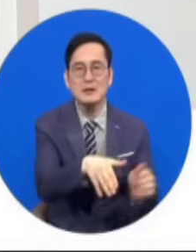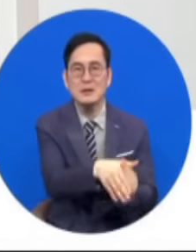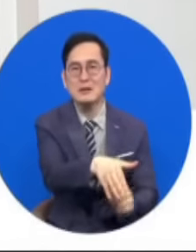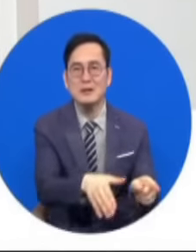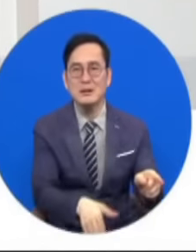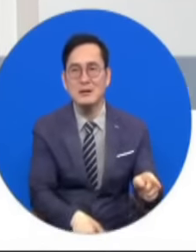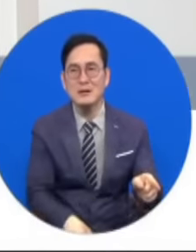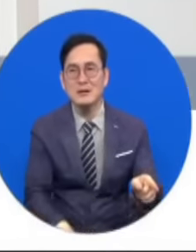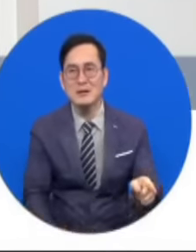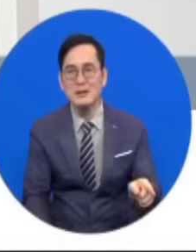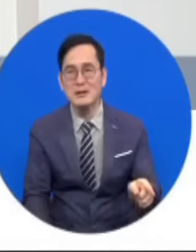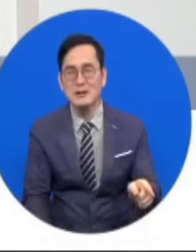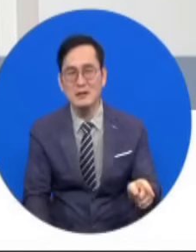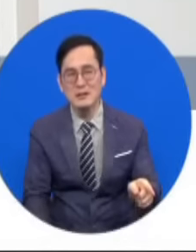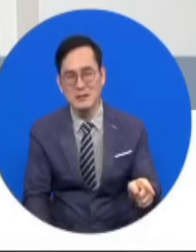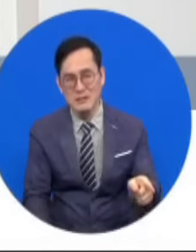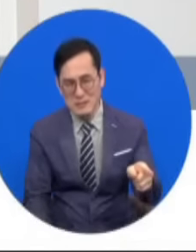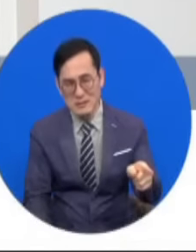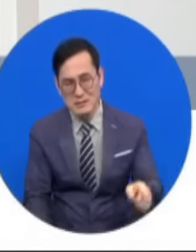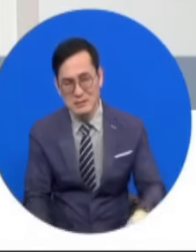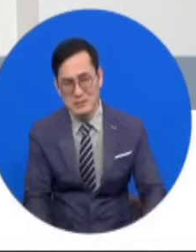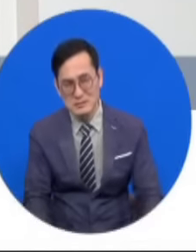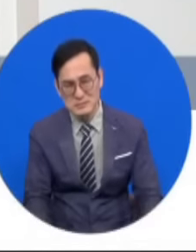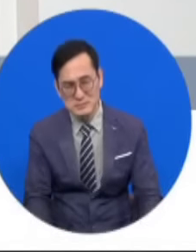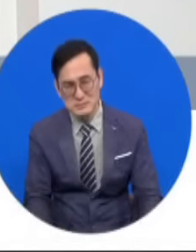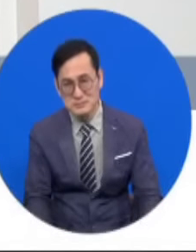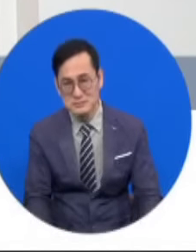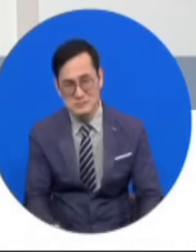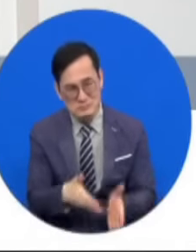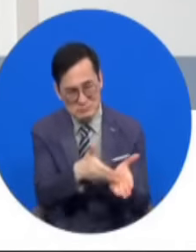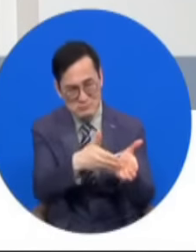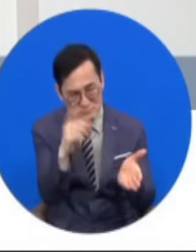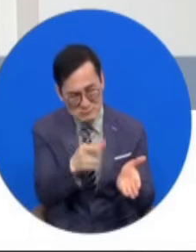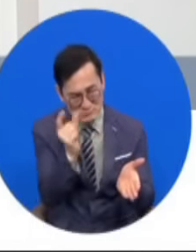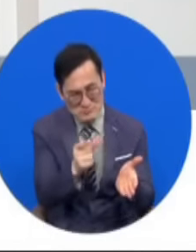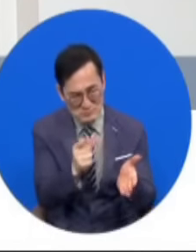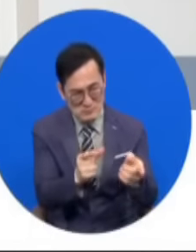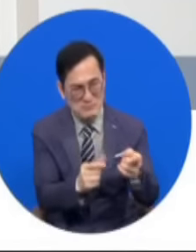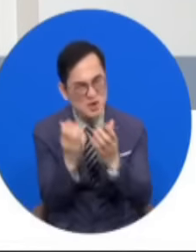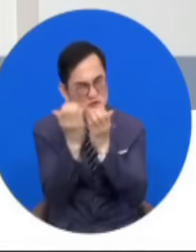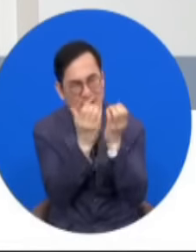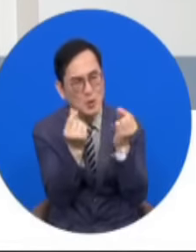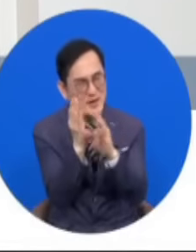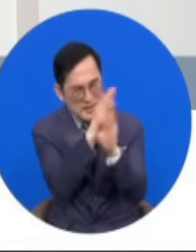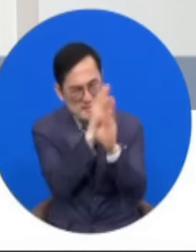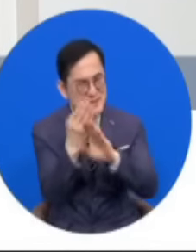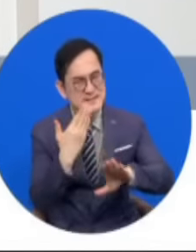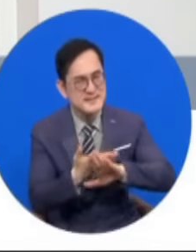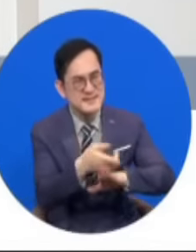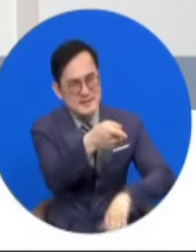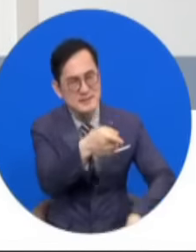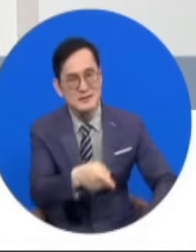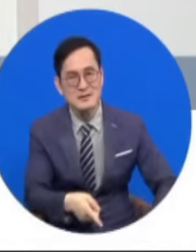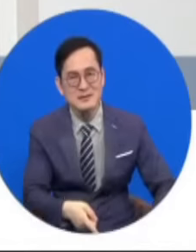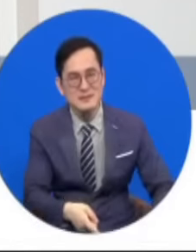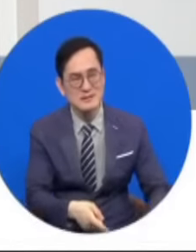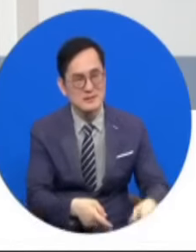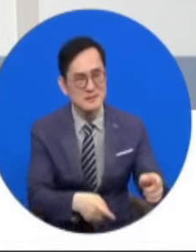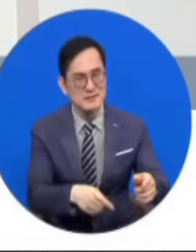사람도 수박이다 지목할 겁니다 그렇게 되면 한 명씩 한 명씩 이렇게 다 떨어져 나가고 남는 사람은 이제 정청래 최고의원 뭐 양문석